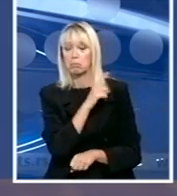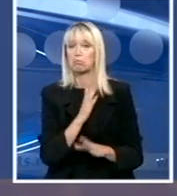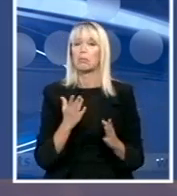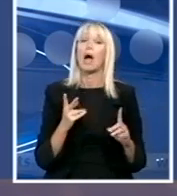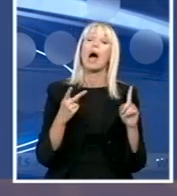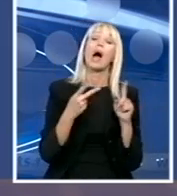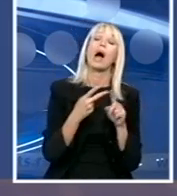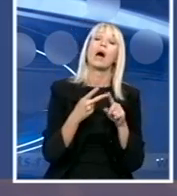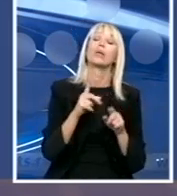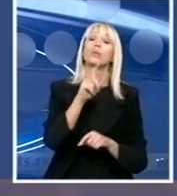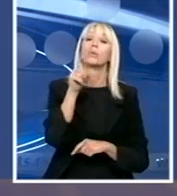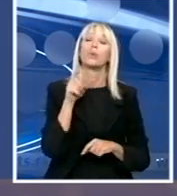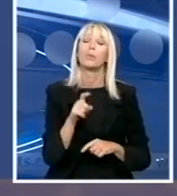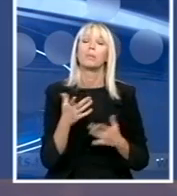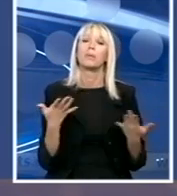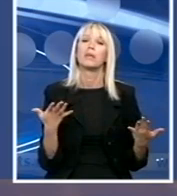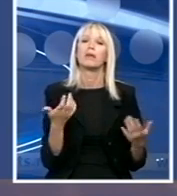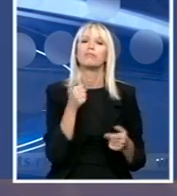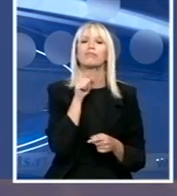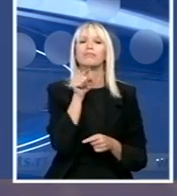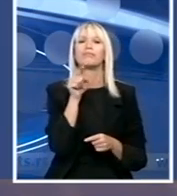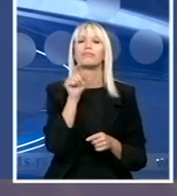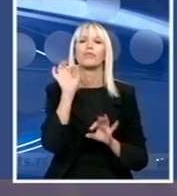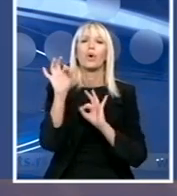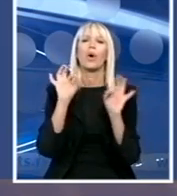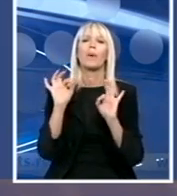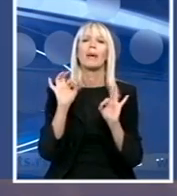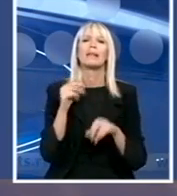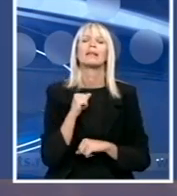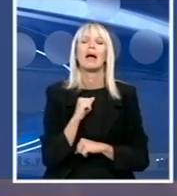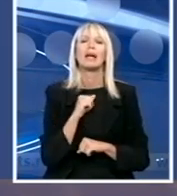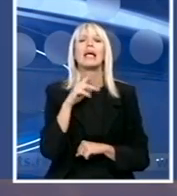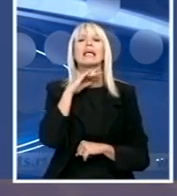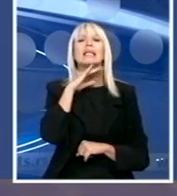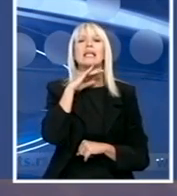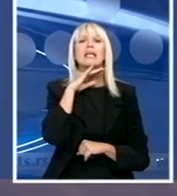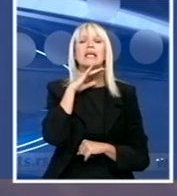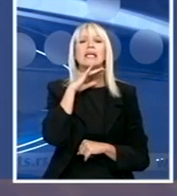kako komentarišete izraelske maske za koje tvrde